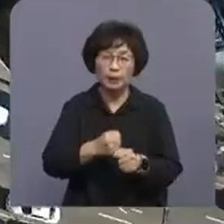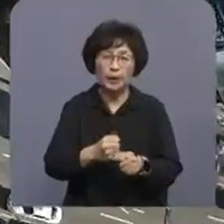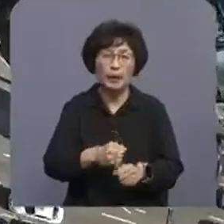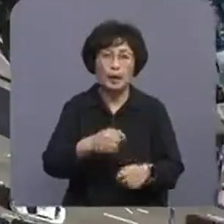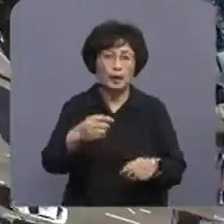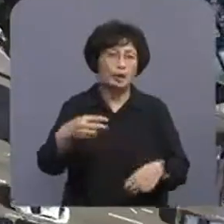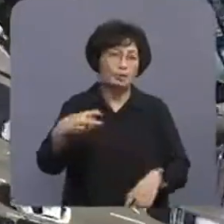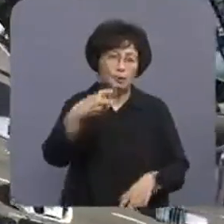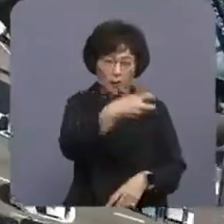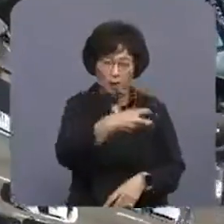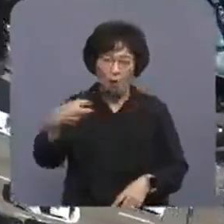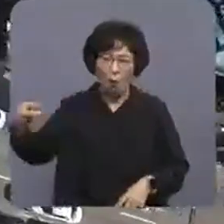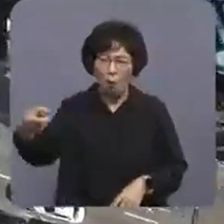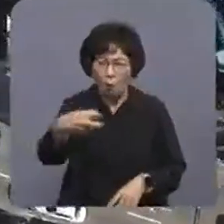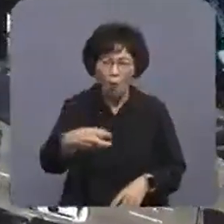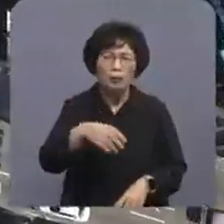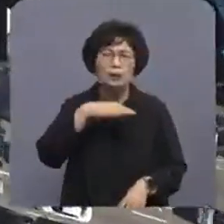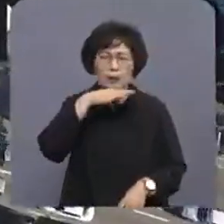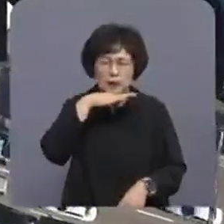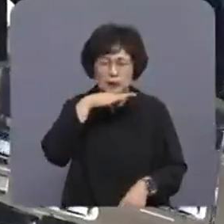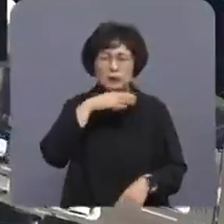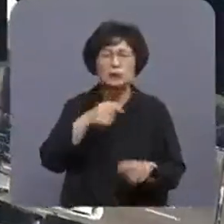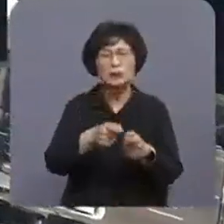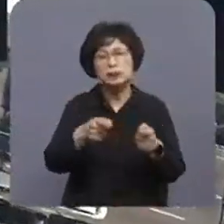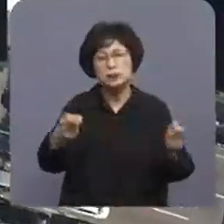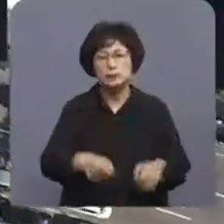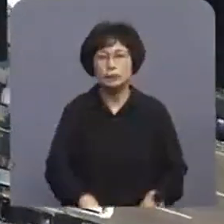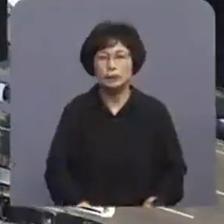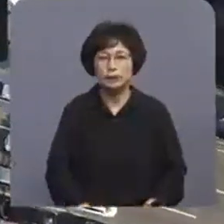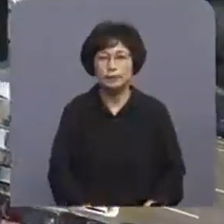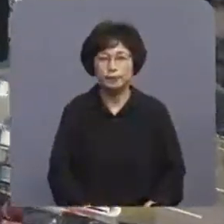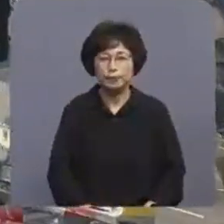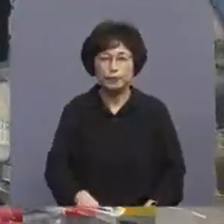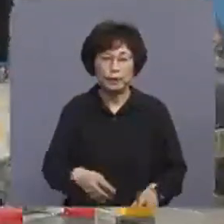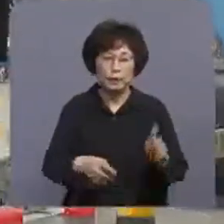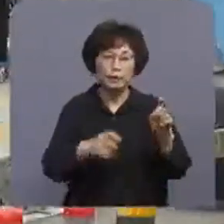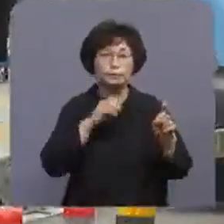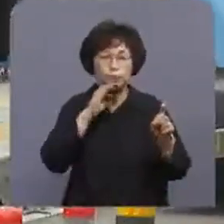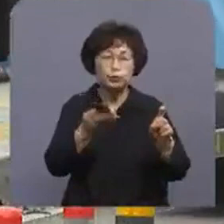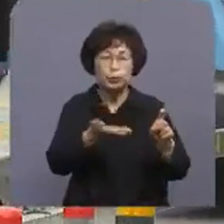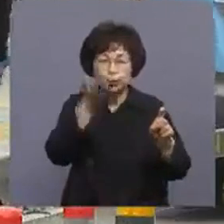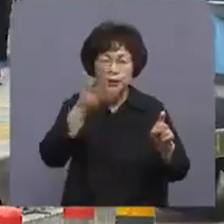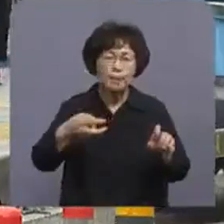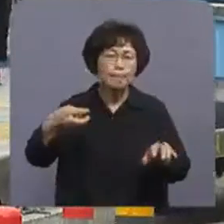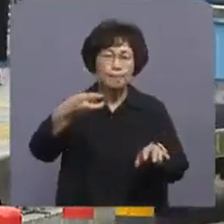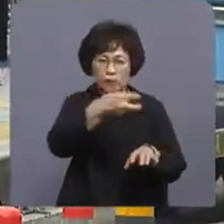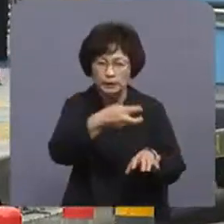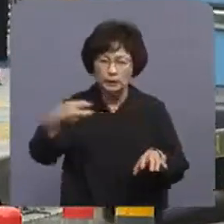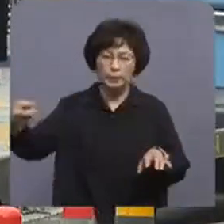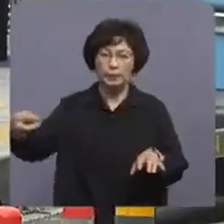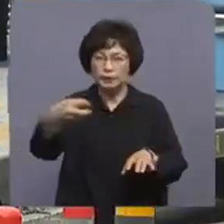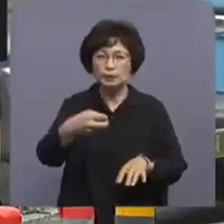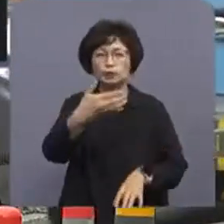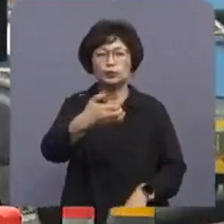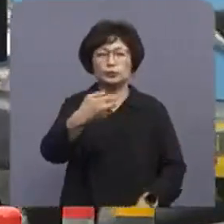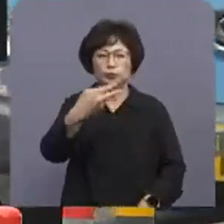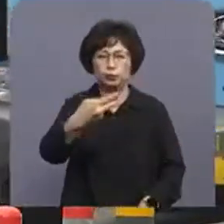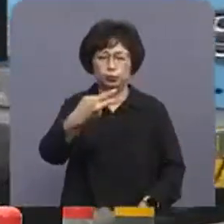길어졌습니다. 부산 시내버스 144대 중 배차 간격 10분을 넘는 버스가